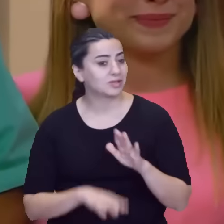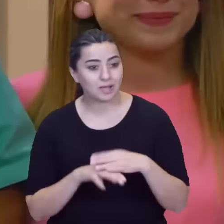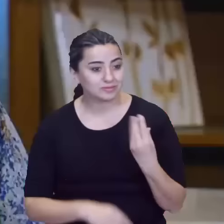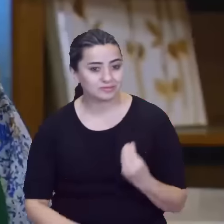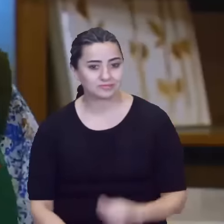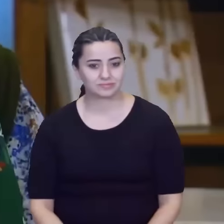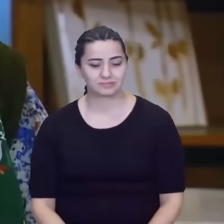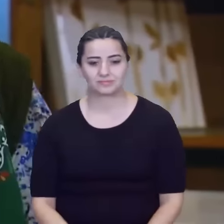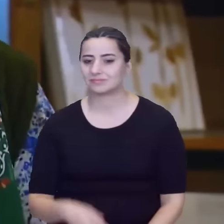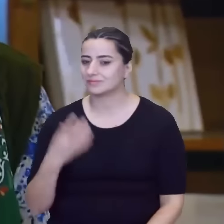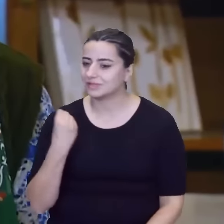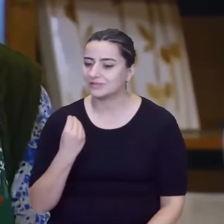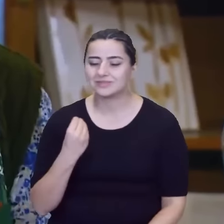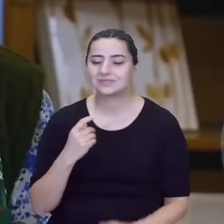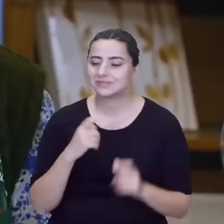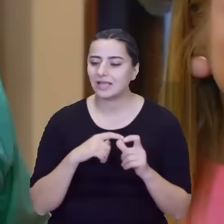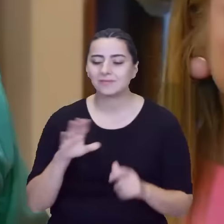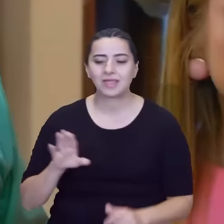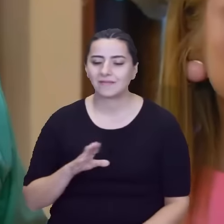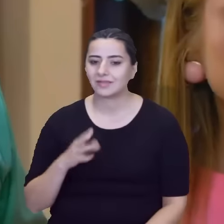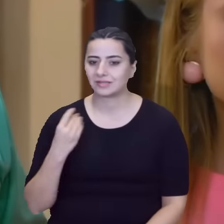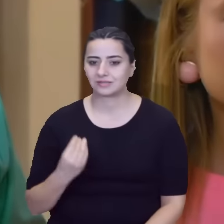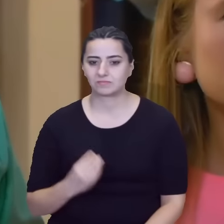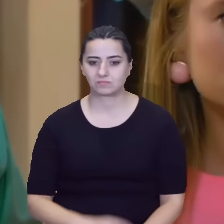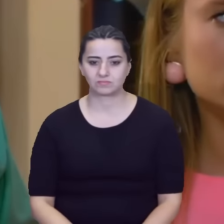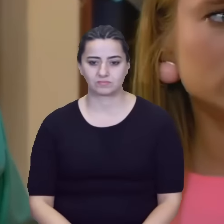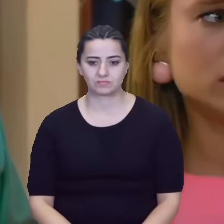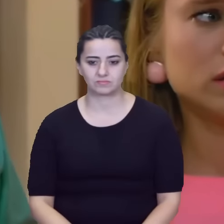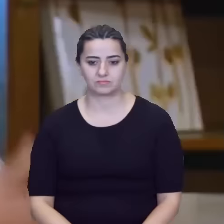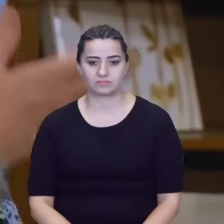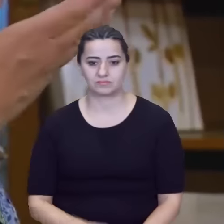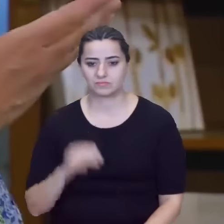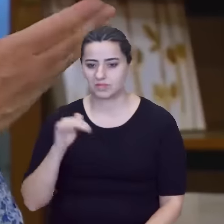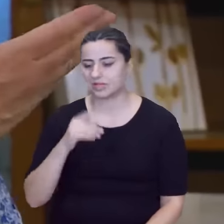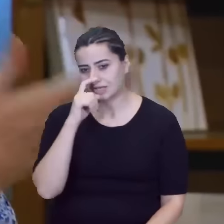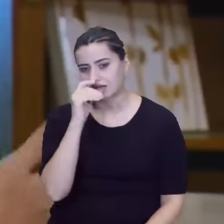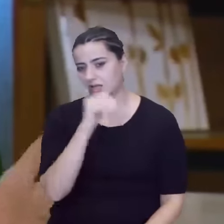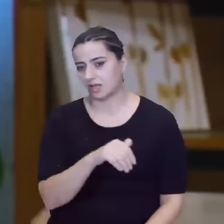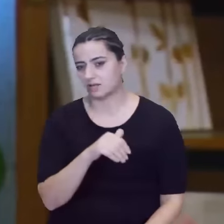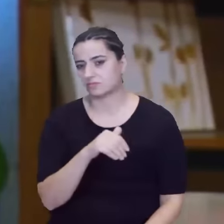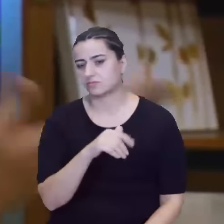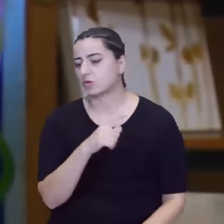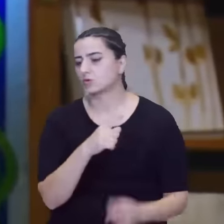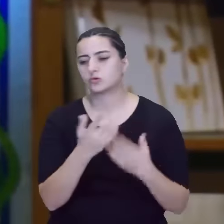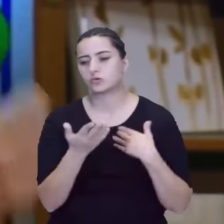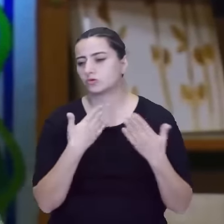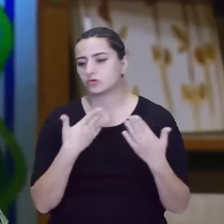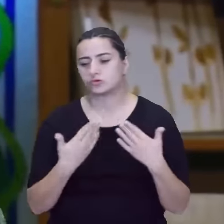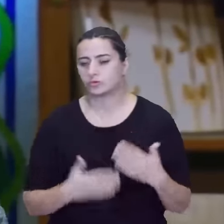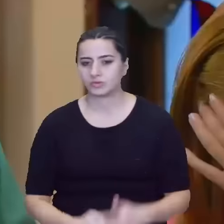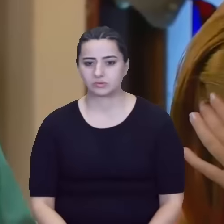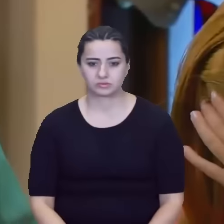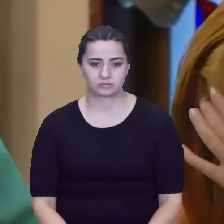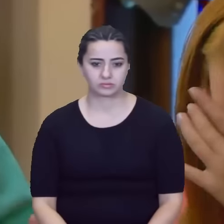ya. İyiyim Sami evladım, canım benim. Gelmiş kraliçe. Onunla muhabbet ediyor. Sıkıştı